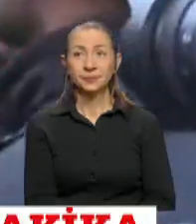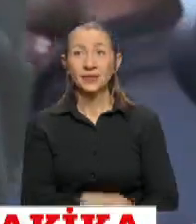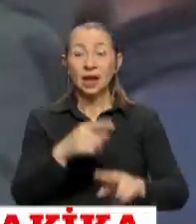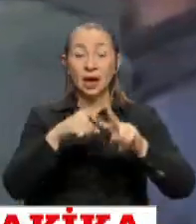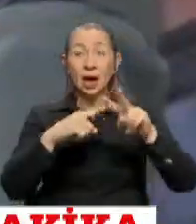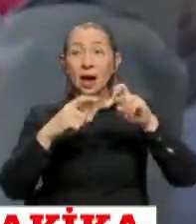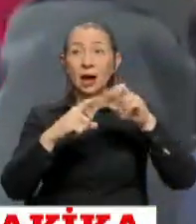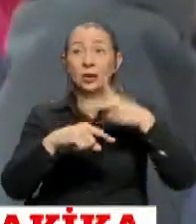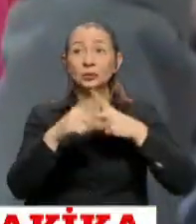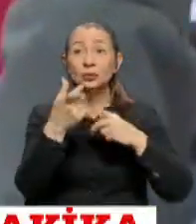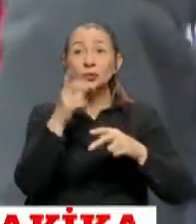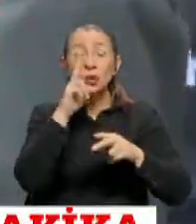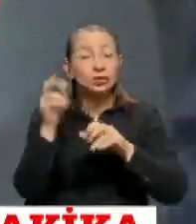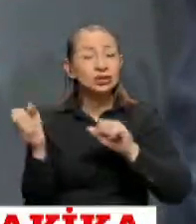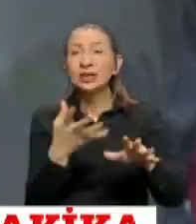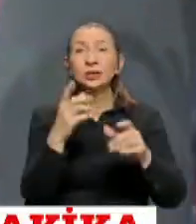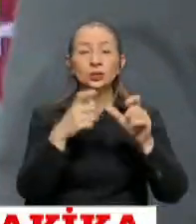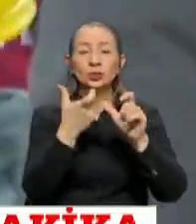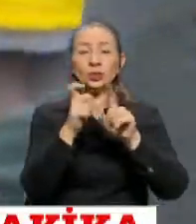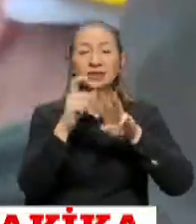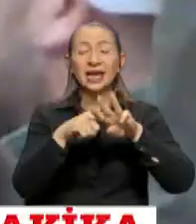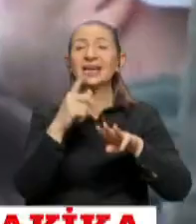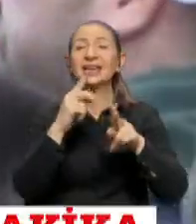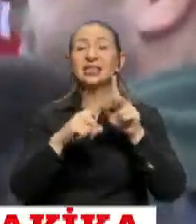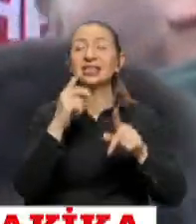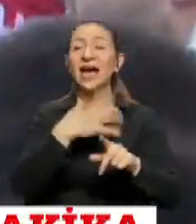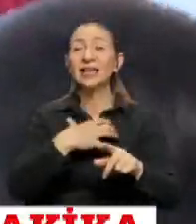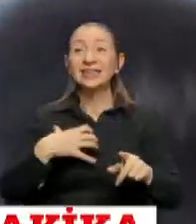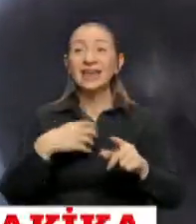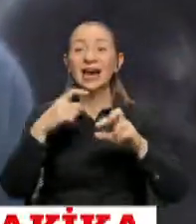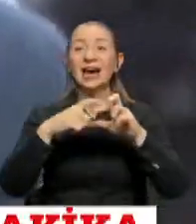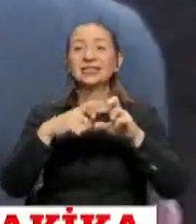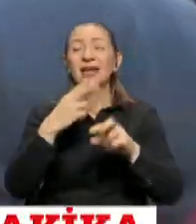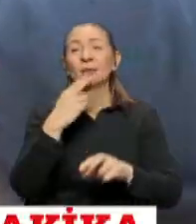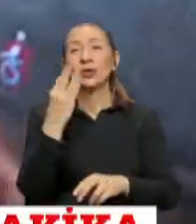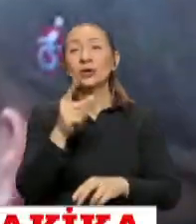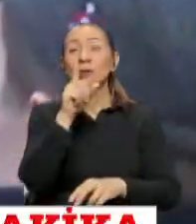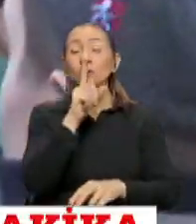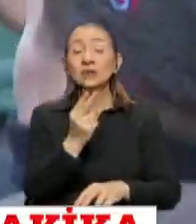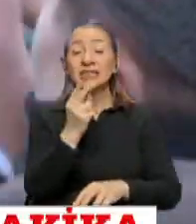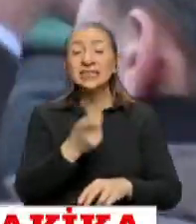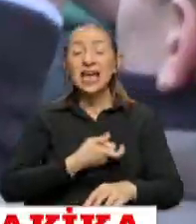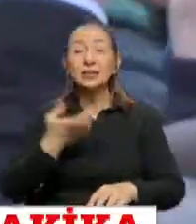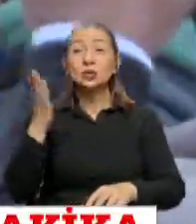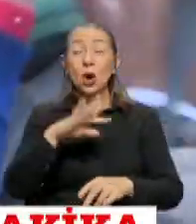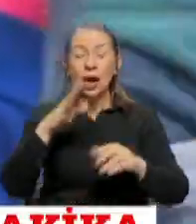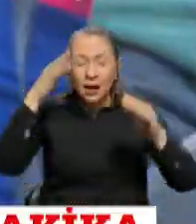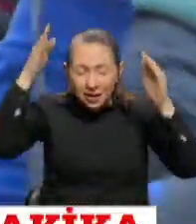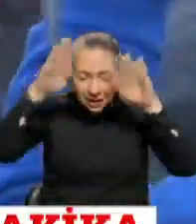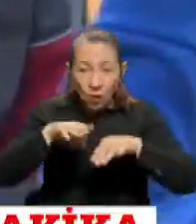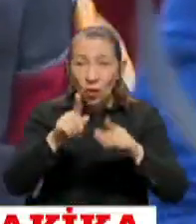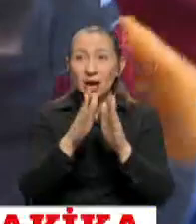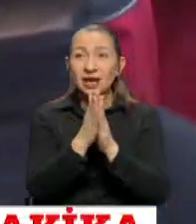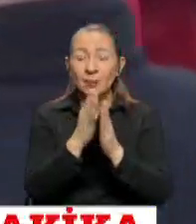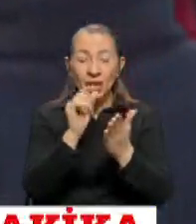Arzu Apartmanı'ndan son çıkartılan kişi Sude Kılınç'ın annesi Raziye Kılınç oldu. Tam 107 saat sonra enkazda bulunan o